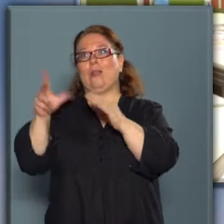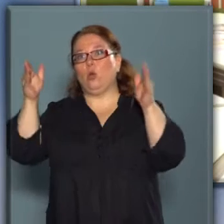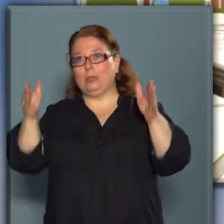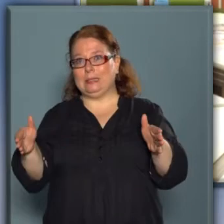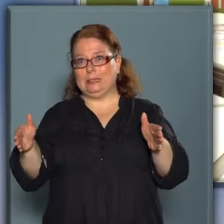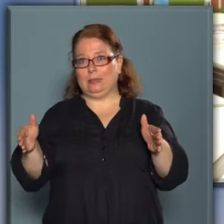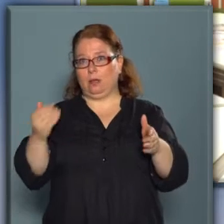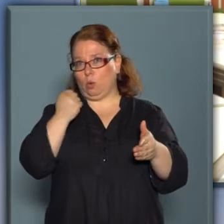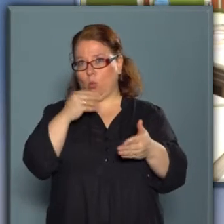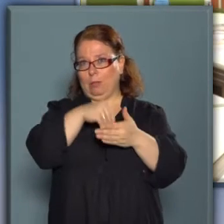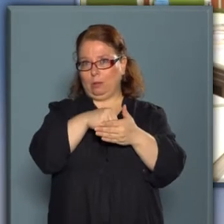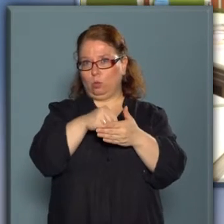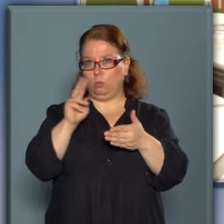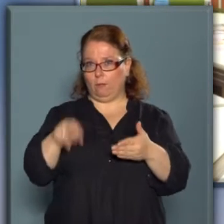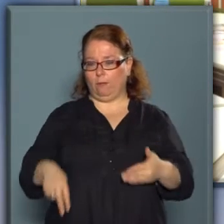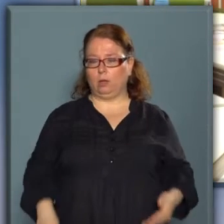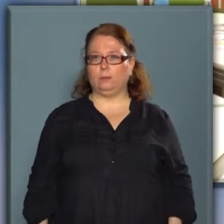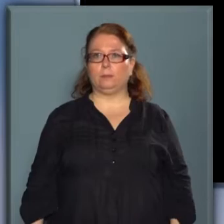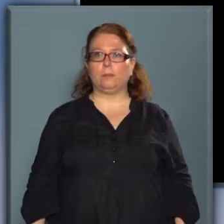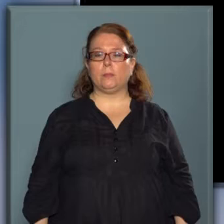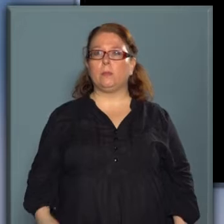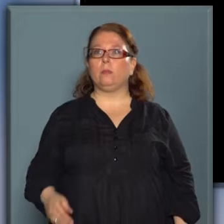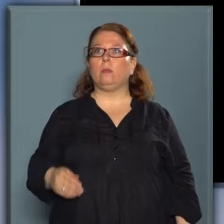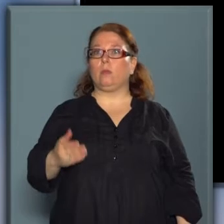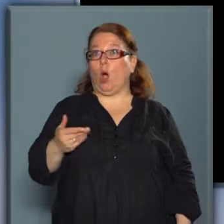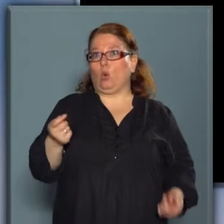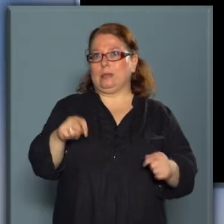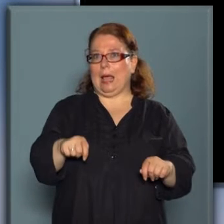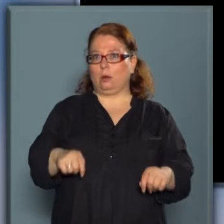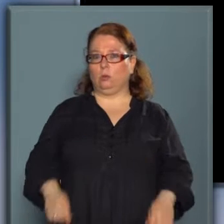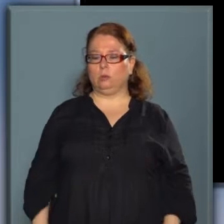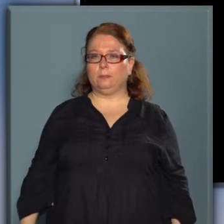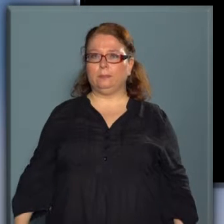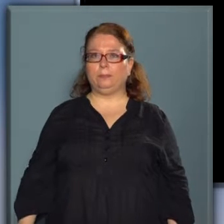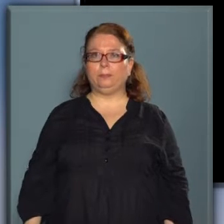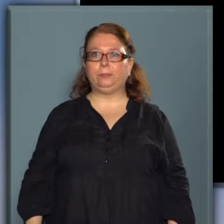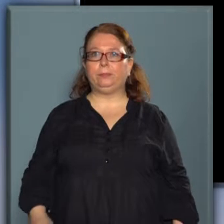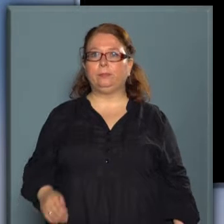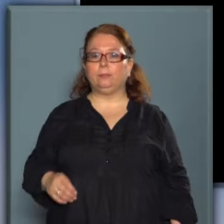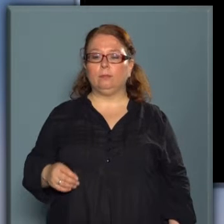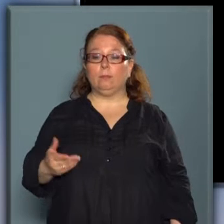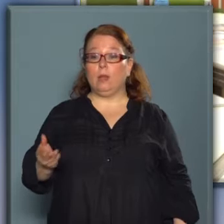1998-ig vannak benne dokumentumok. Akkor zárult.